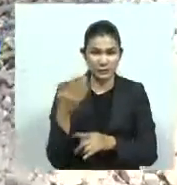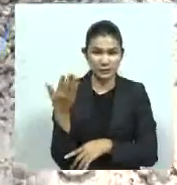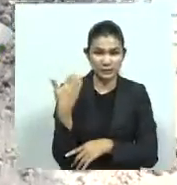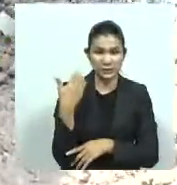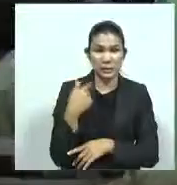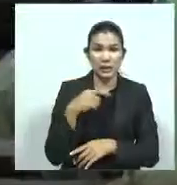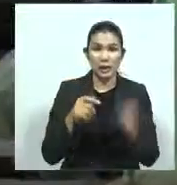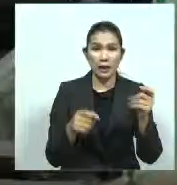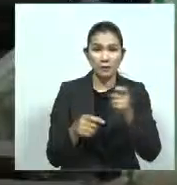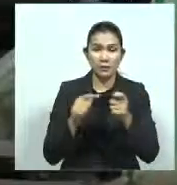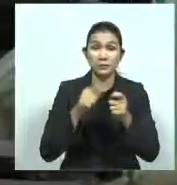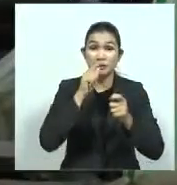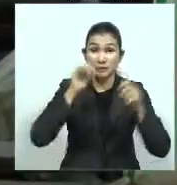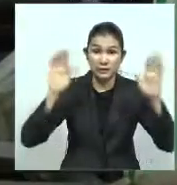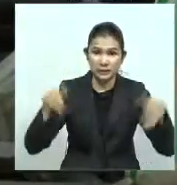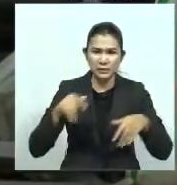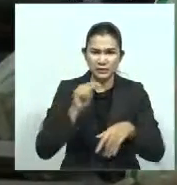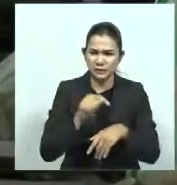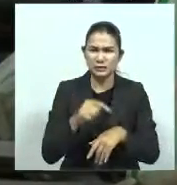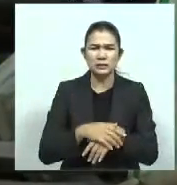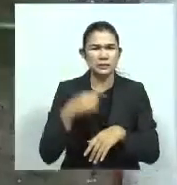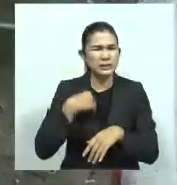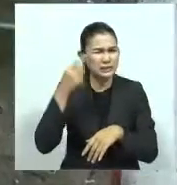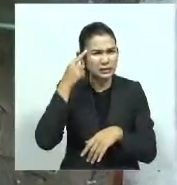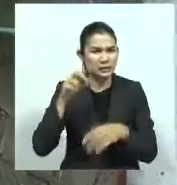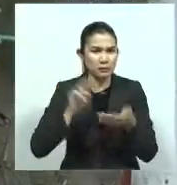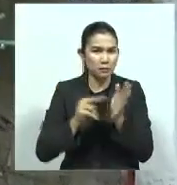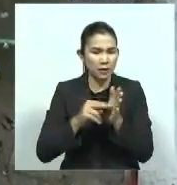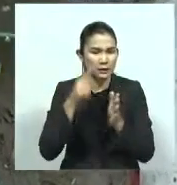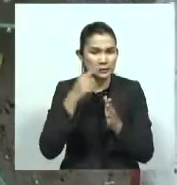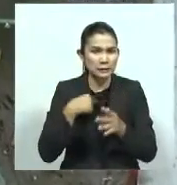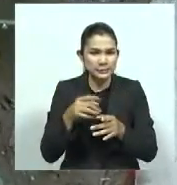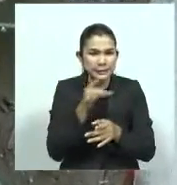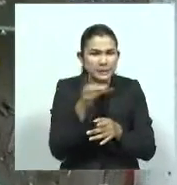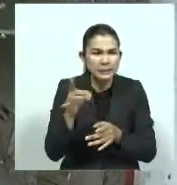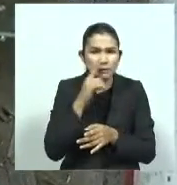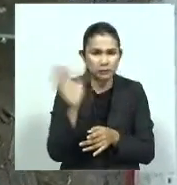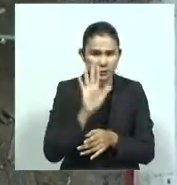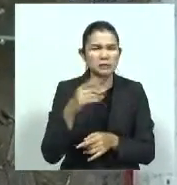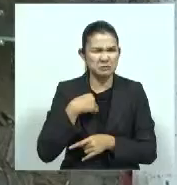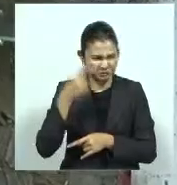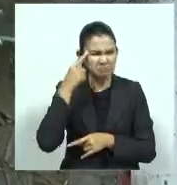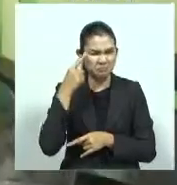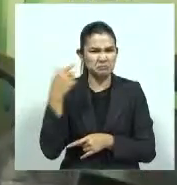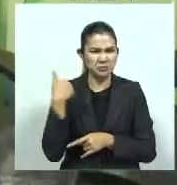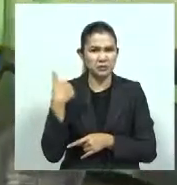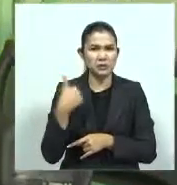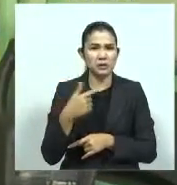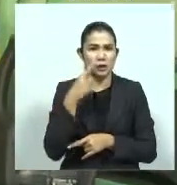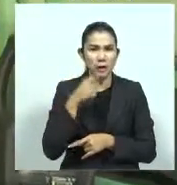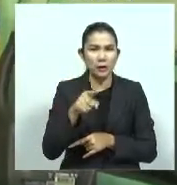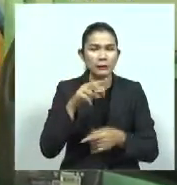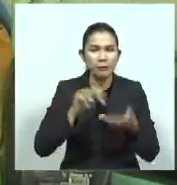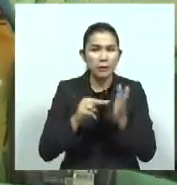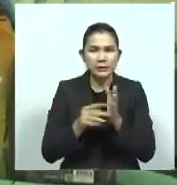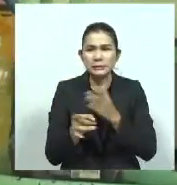ดที่อำเภอจะนะจังหวัดสงขลาเชื่อว่าไม่ใช่การสร้างสถานการณ์เนื่องจากเป็นการหวังผลเพราะว่ามีคนบาดเจ็บและเสีย